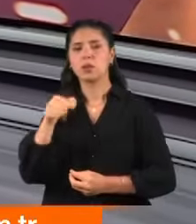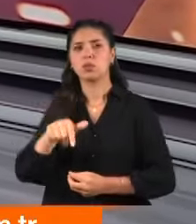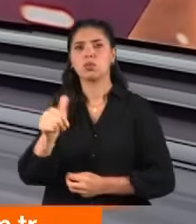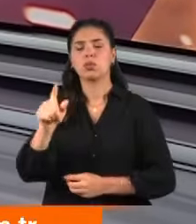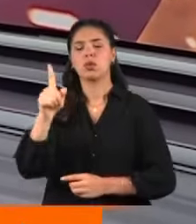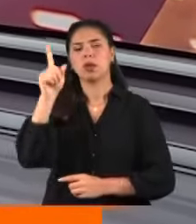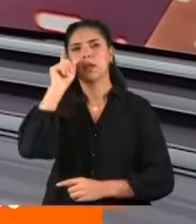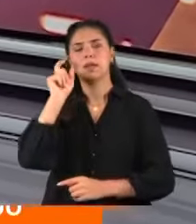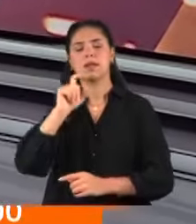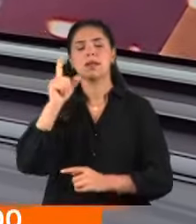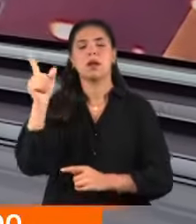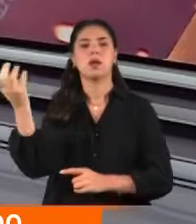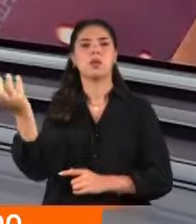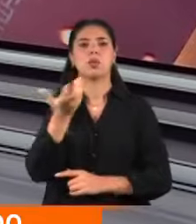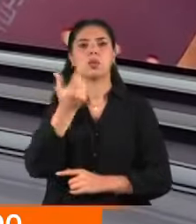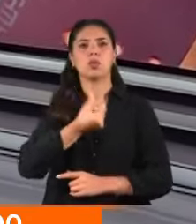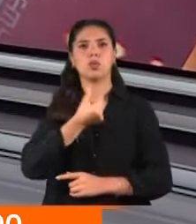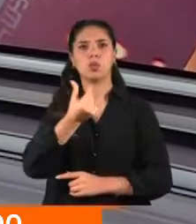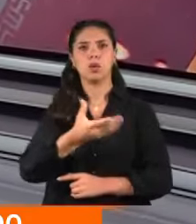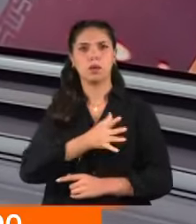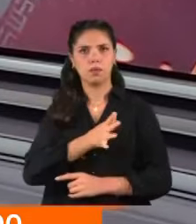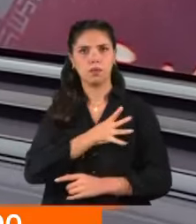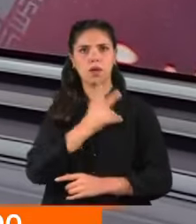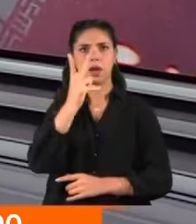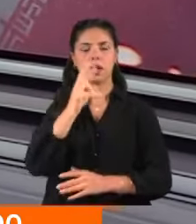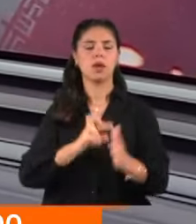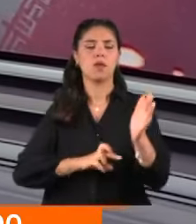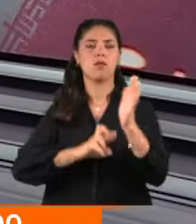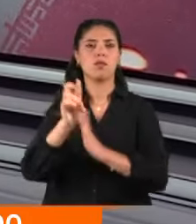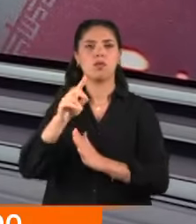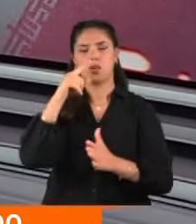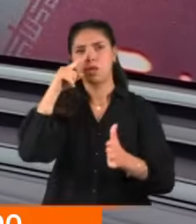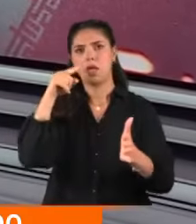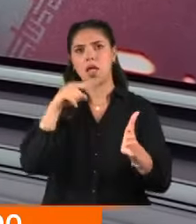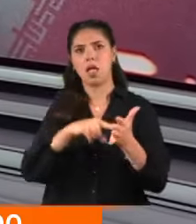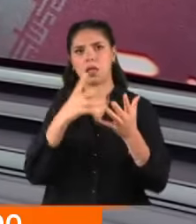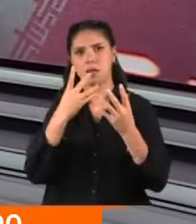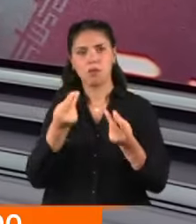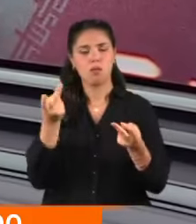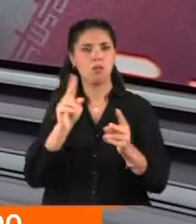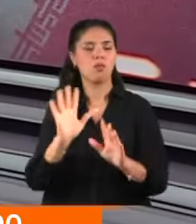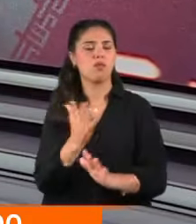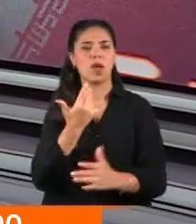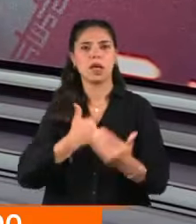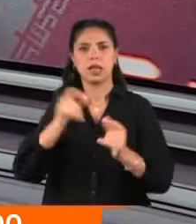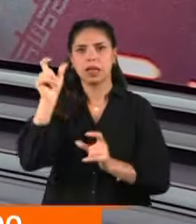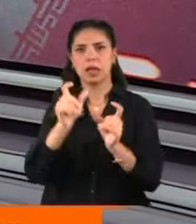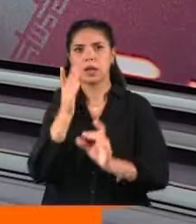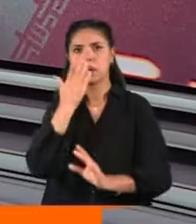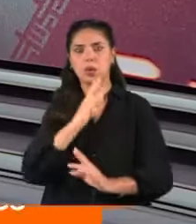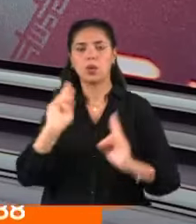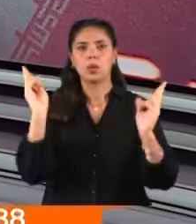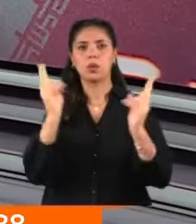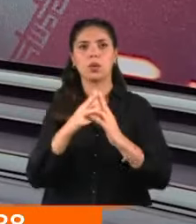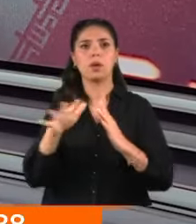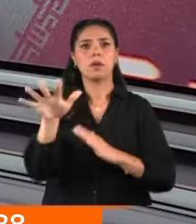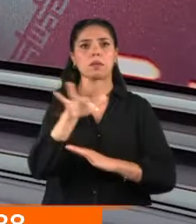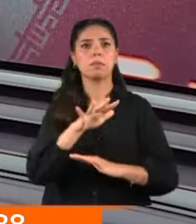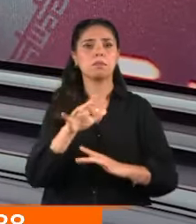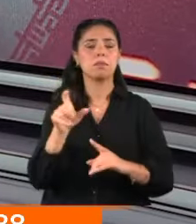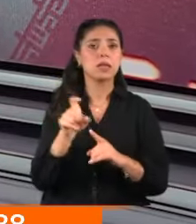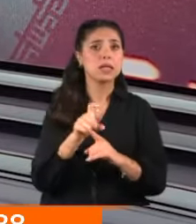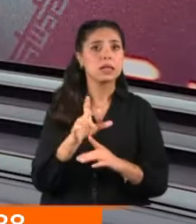çaldı. Hamas'ın askeri kanadı El Kassam 2 roket attı İsrail tarafına, ancak ölen ya da yaralanan olmadı. Dünya gergin.